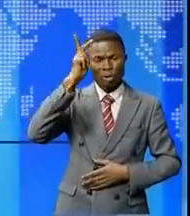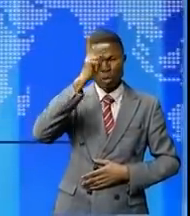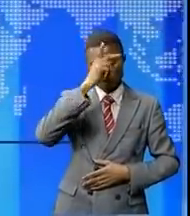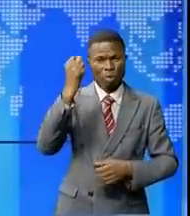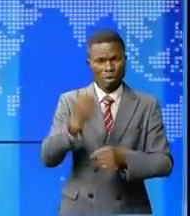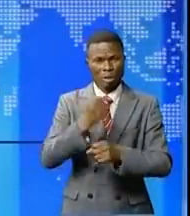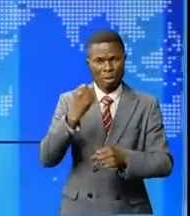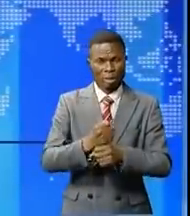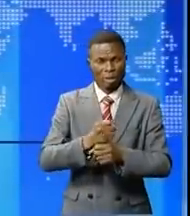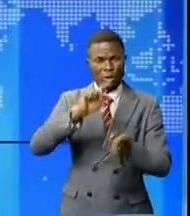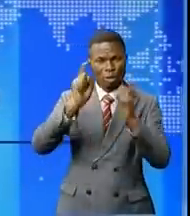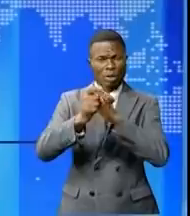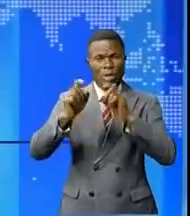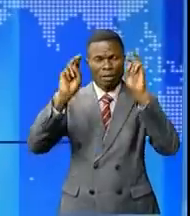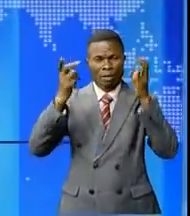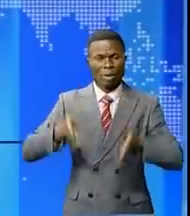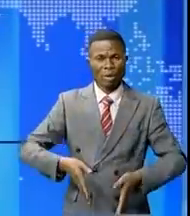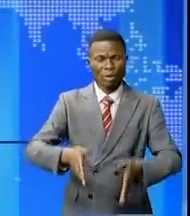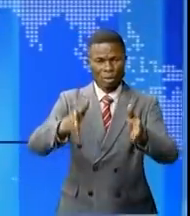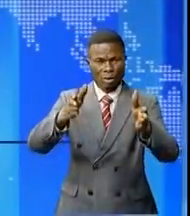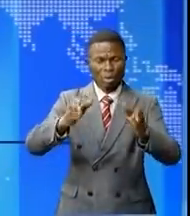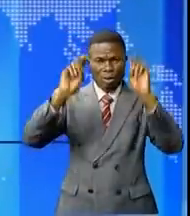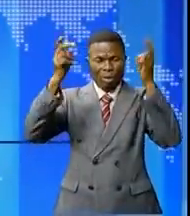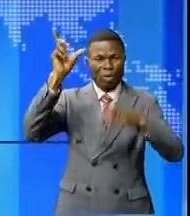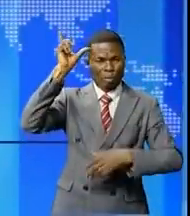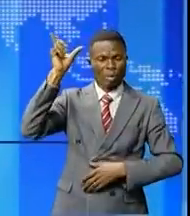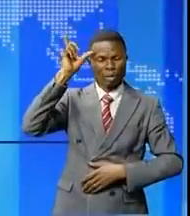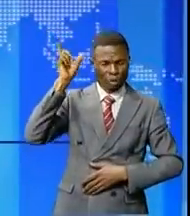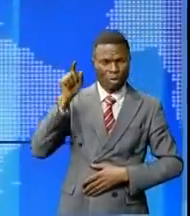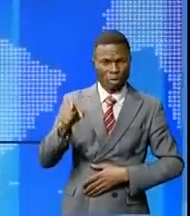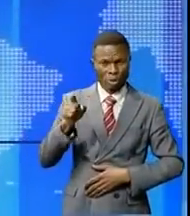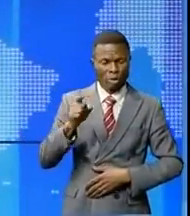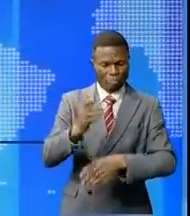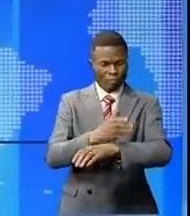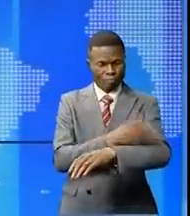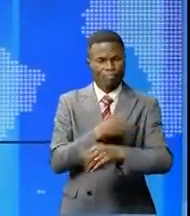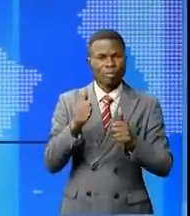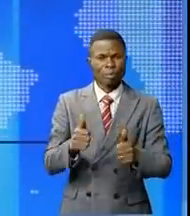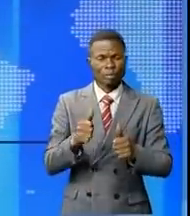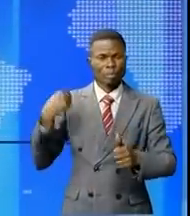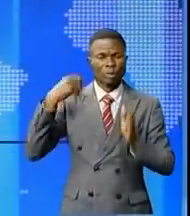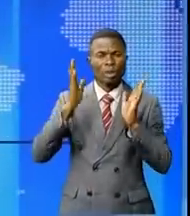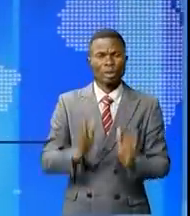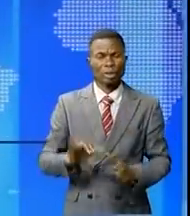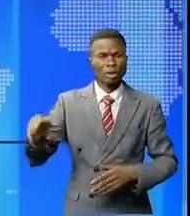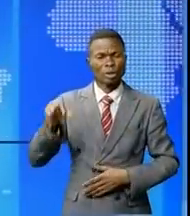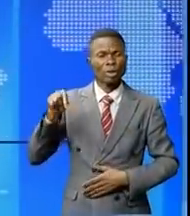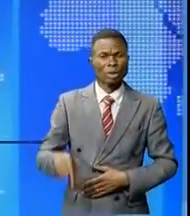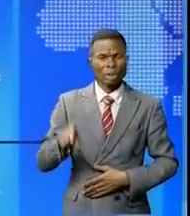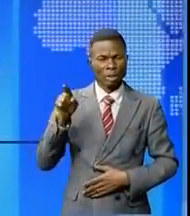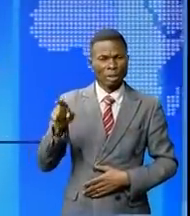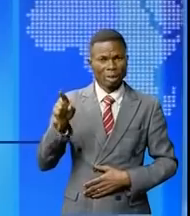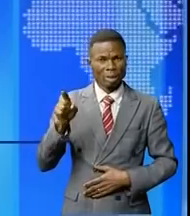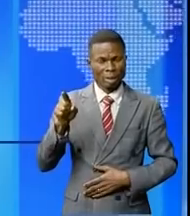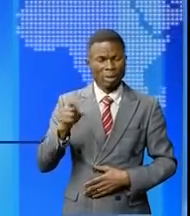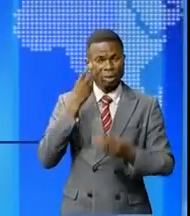travaux de modernisation de la voirie de la ville de lubumbashi vont bon train le gouverneur jacques kaboul à tétouan a